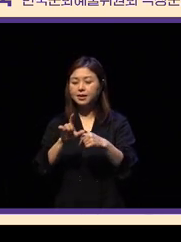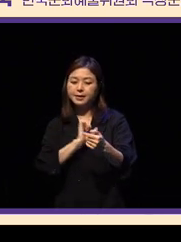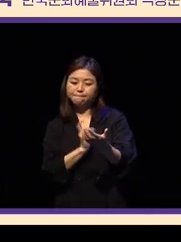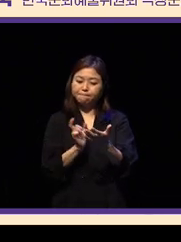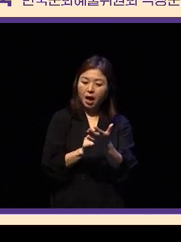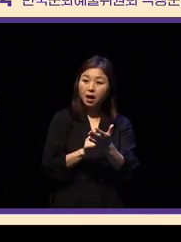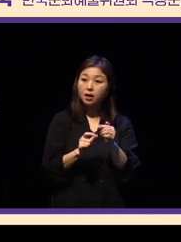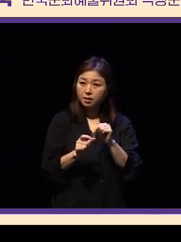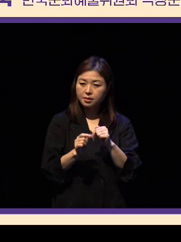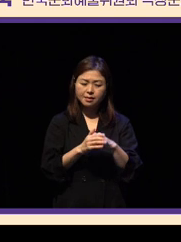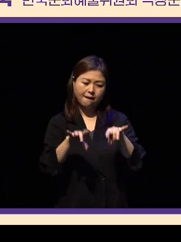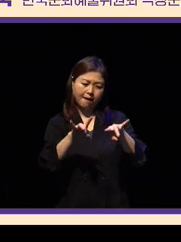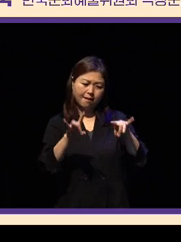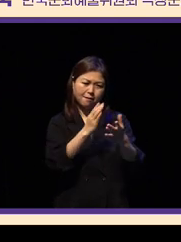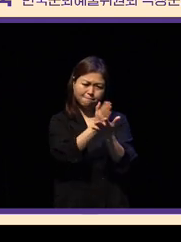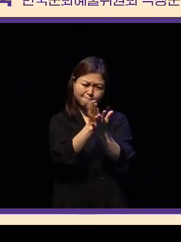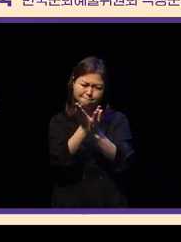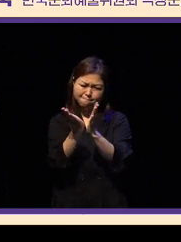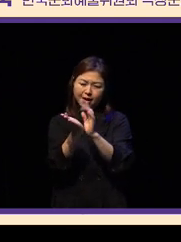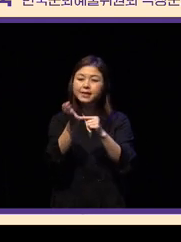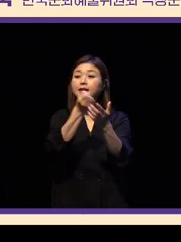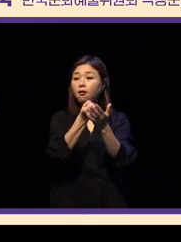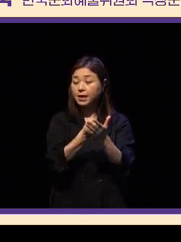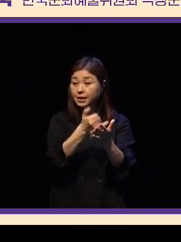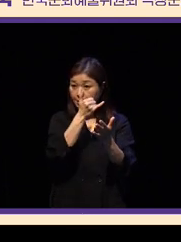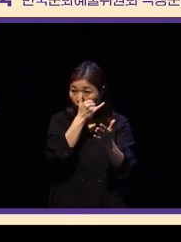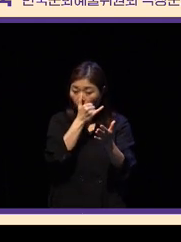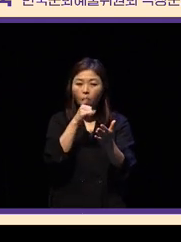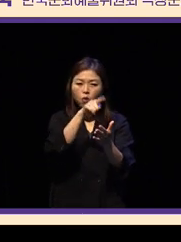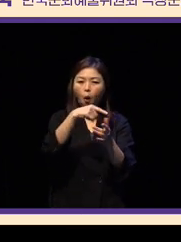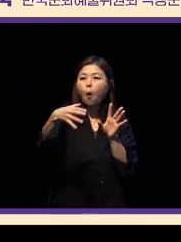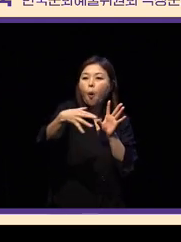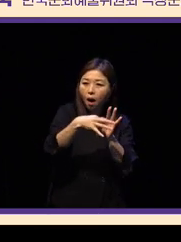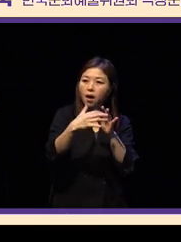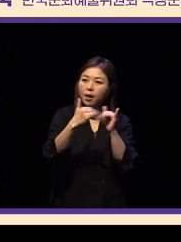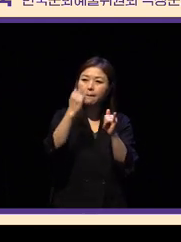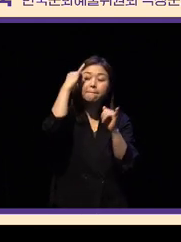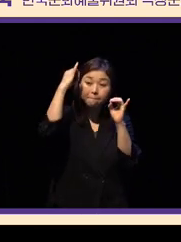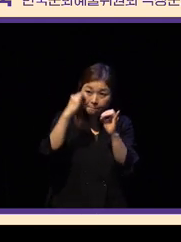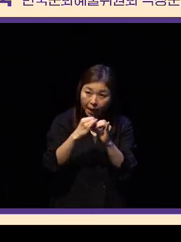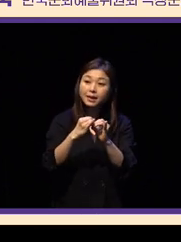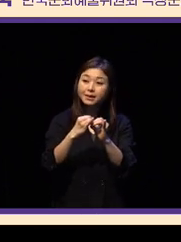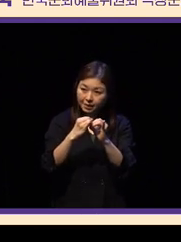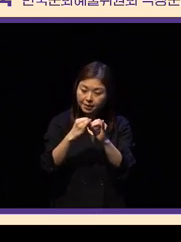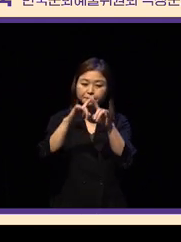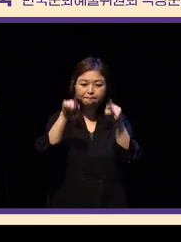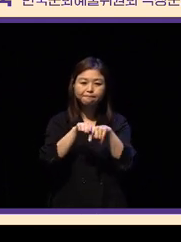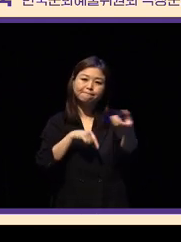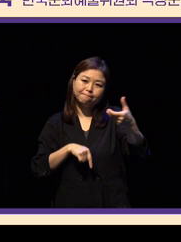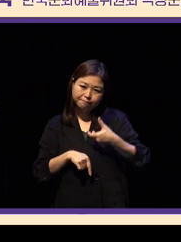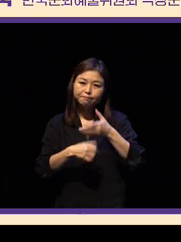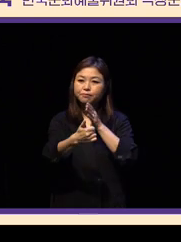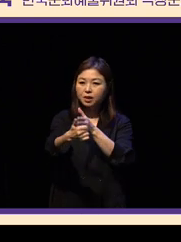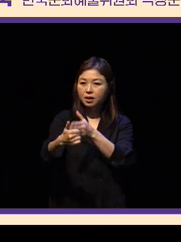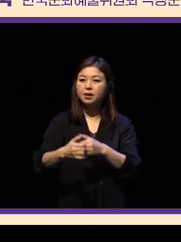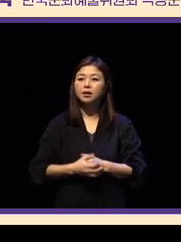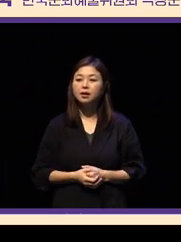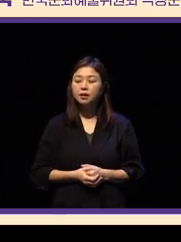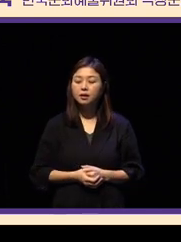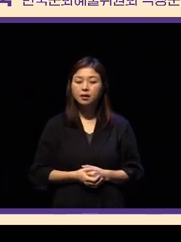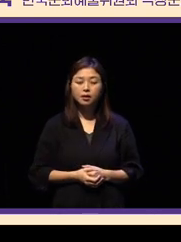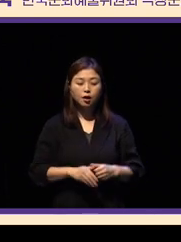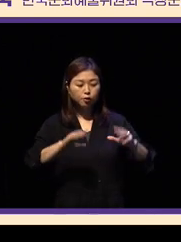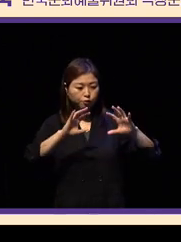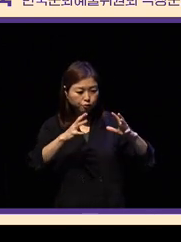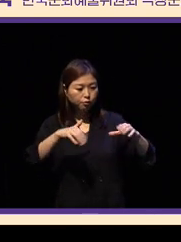각 분야별로 다 지정을 해놓았거든요. 그분들에게 동의를 얻어서 제출해 주시면 되겠습니다. 그리고 저희